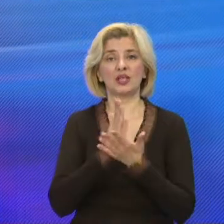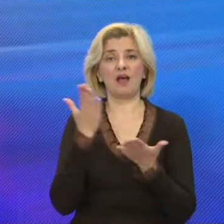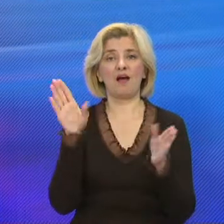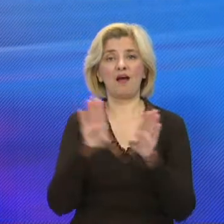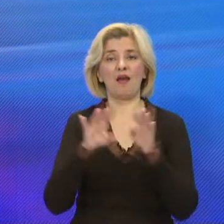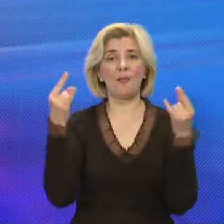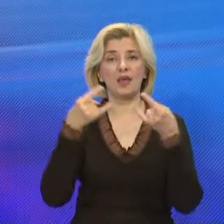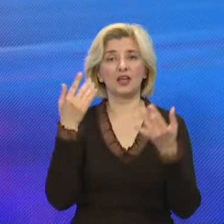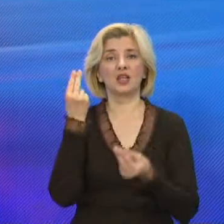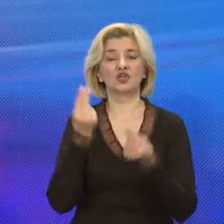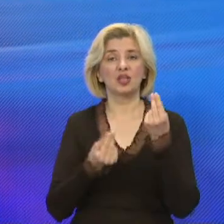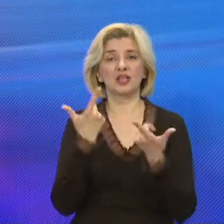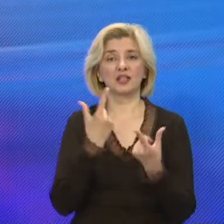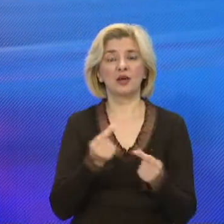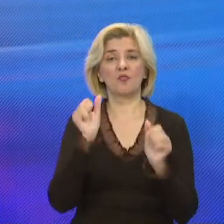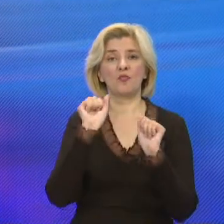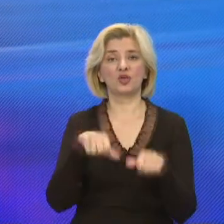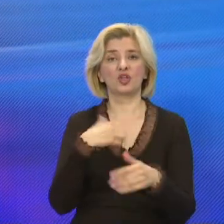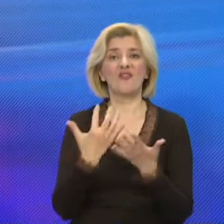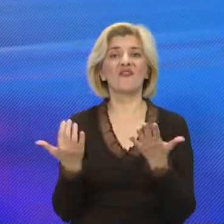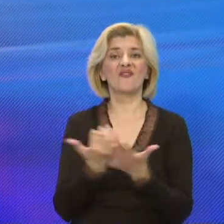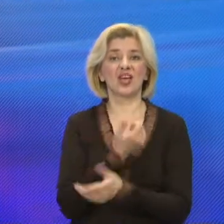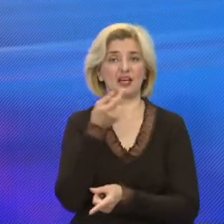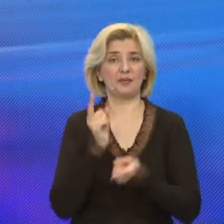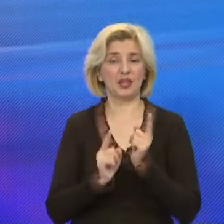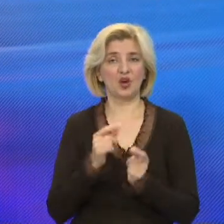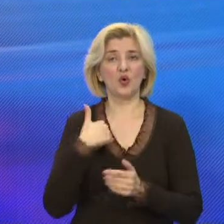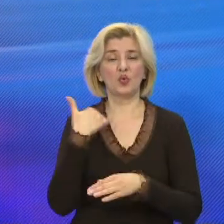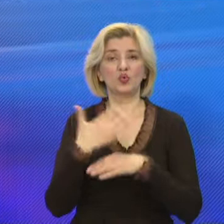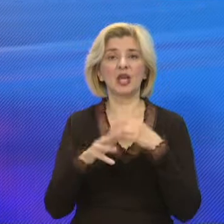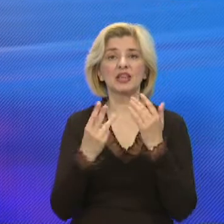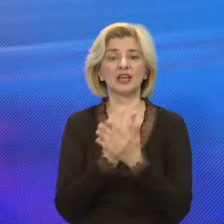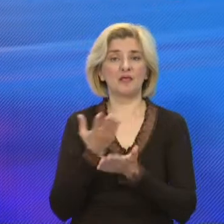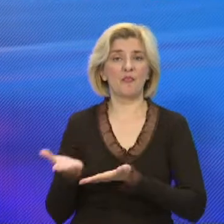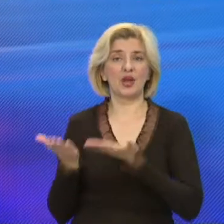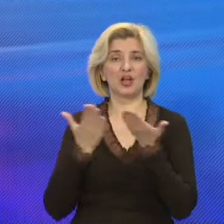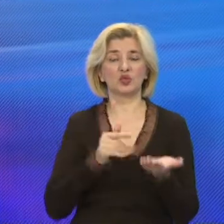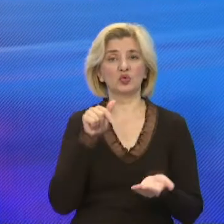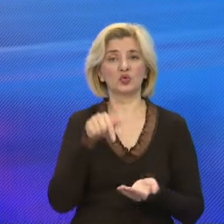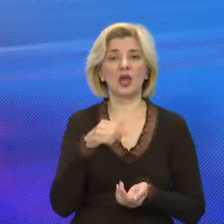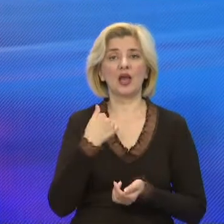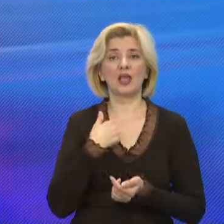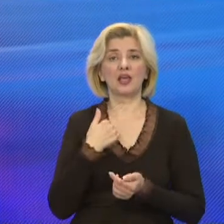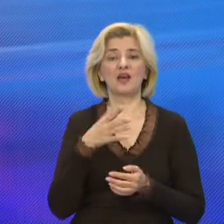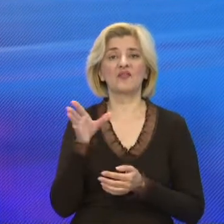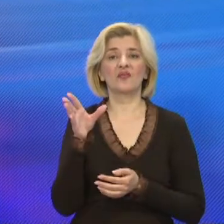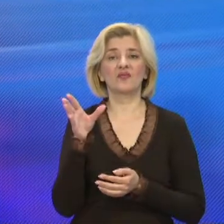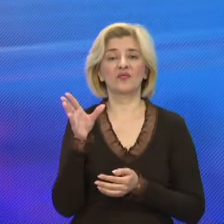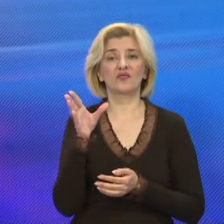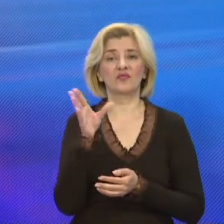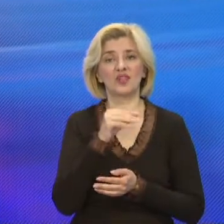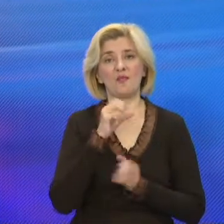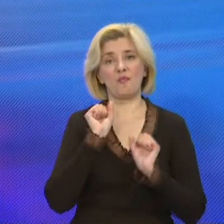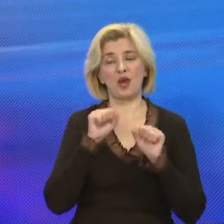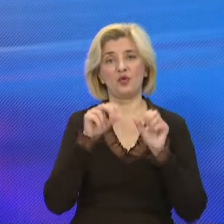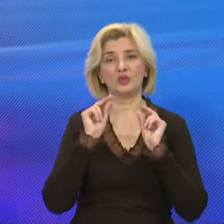можно выиграть и по-настоящему выиграть. Да. Я вам честно скажу, я вот третий раз уже приглашен так сюда, и я всем могу с